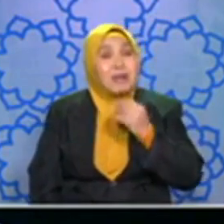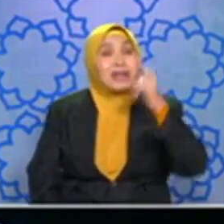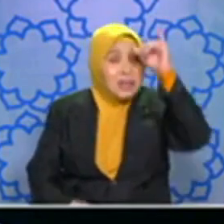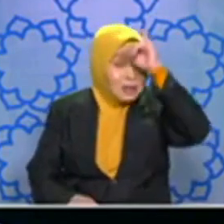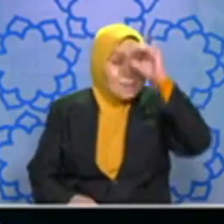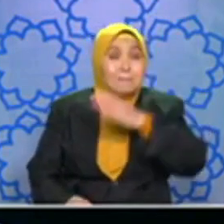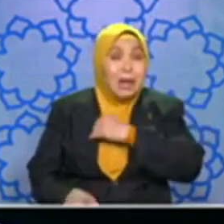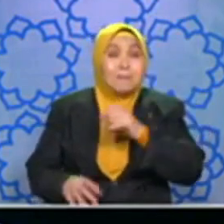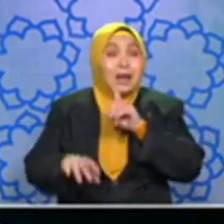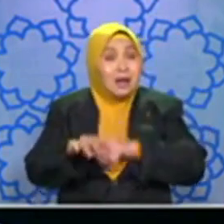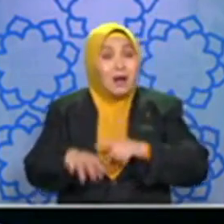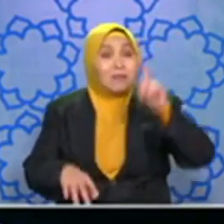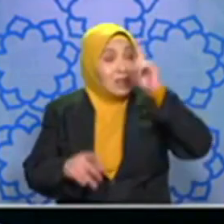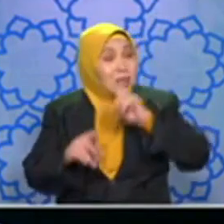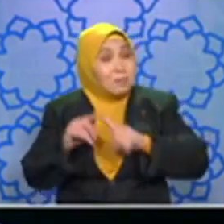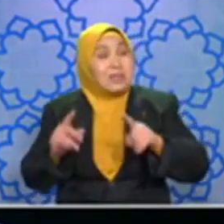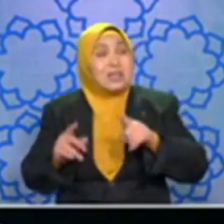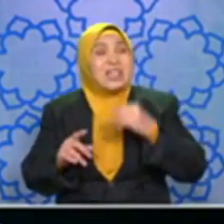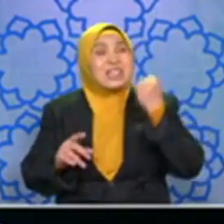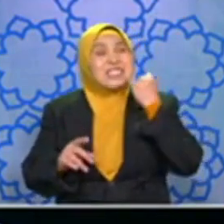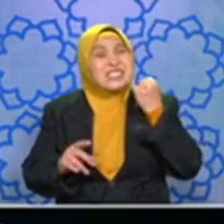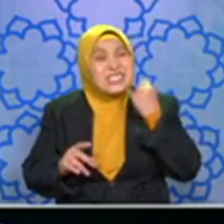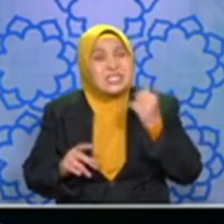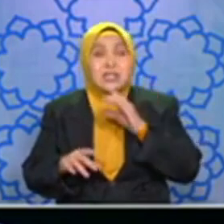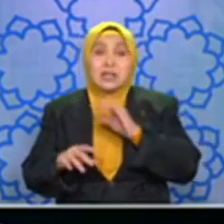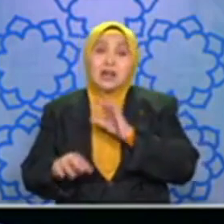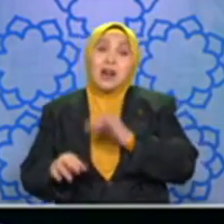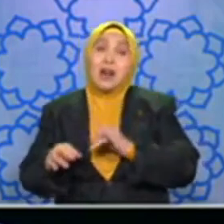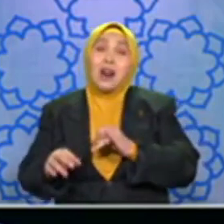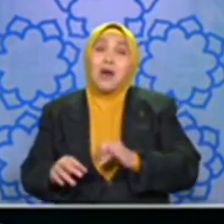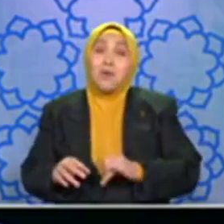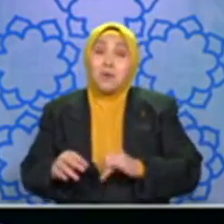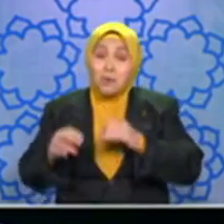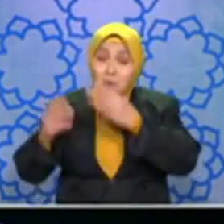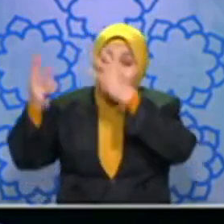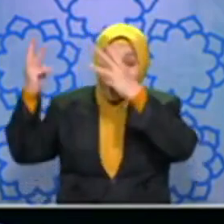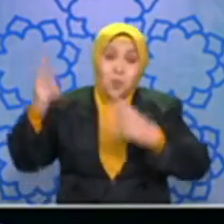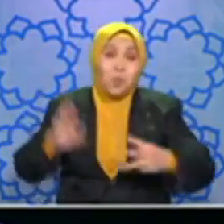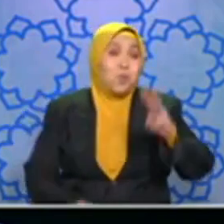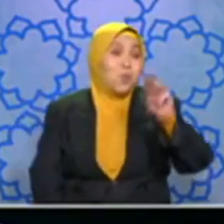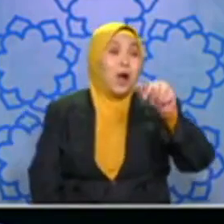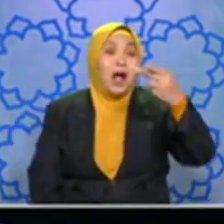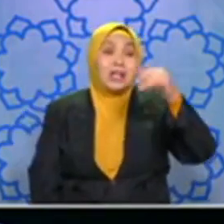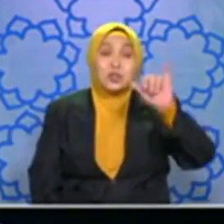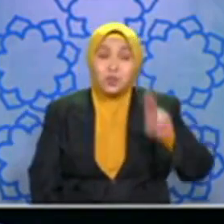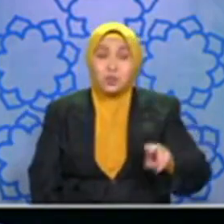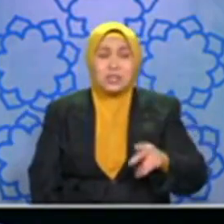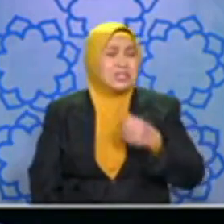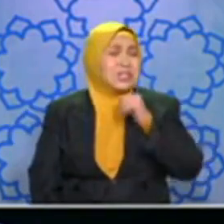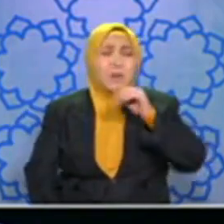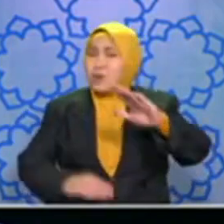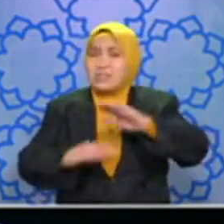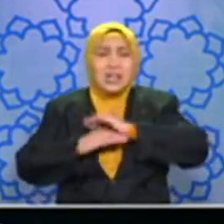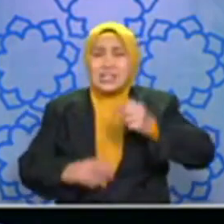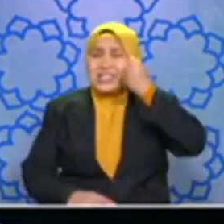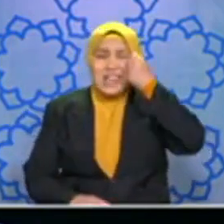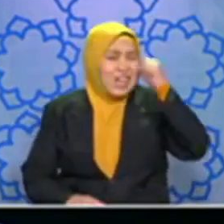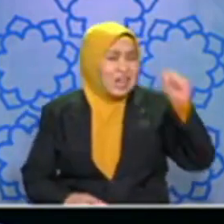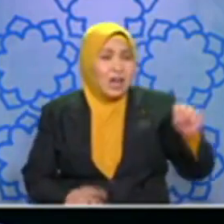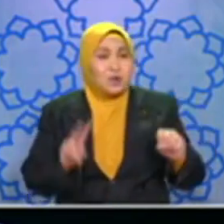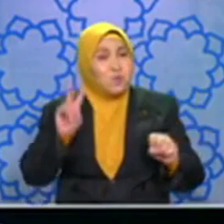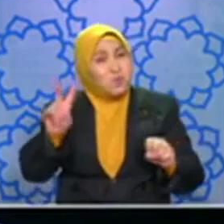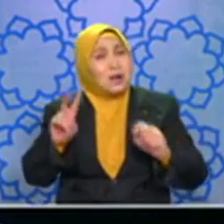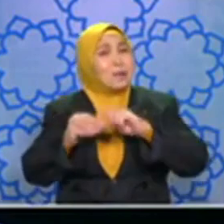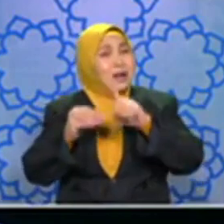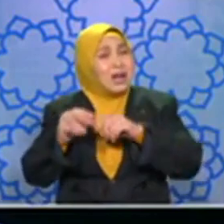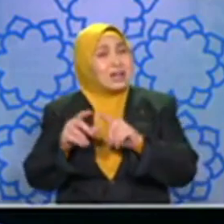dia dengki kalau wahyu turun kepada selain daripada Bani Israel. Dia tak puas hati, dia engkar. Dengki dengan engkar ni dua perkara